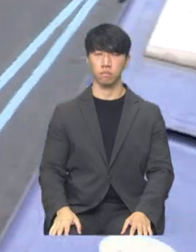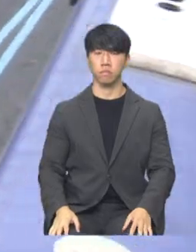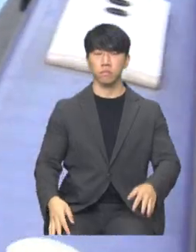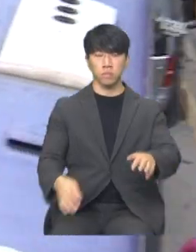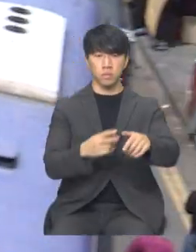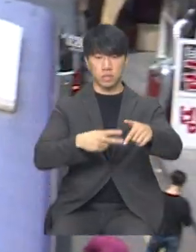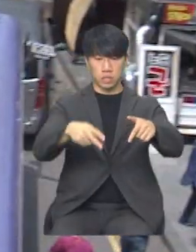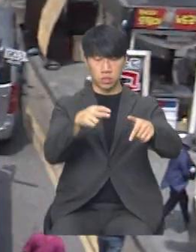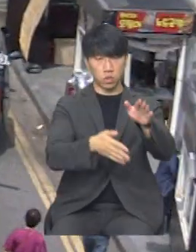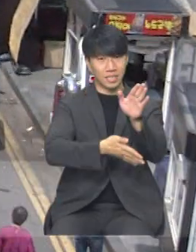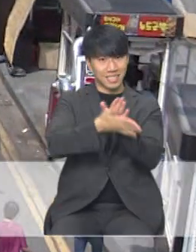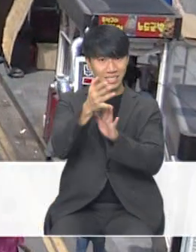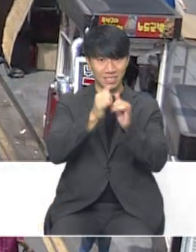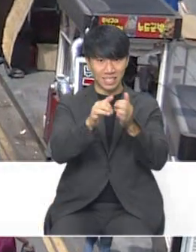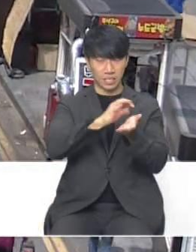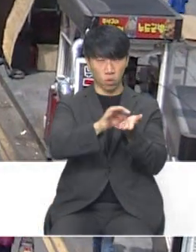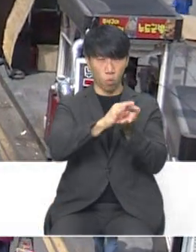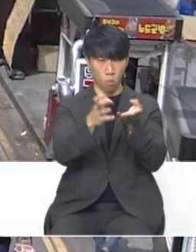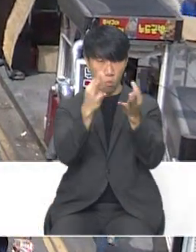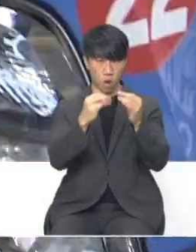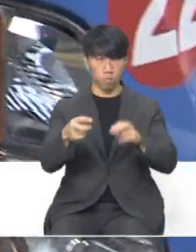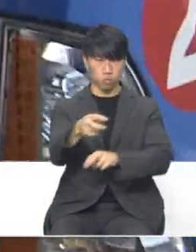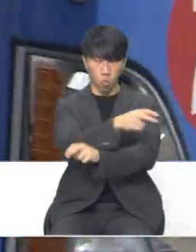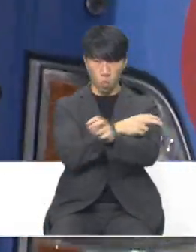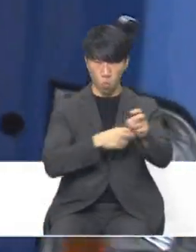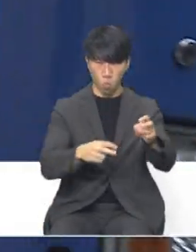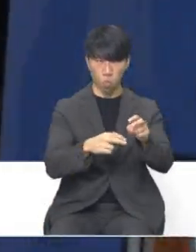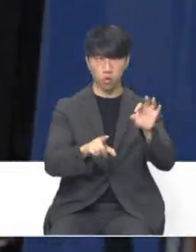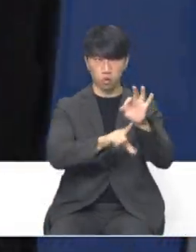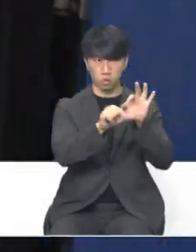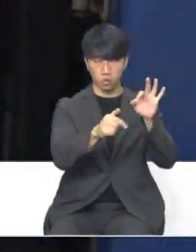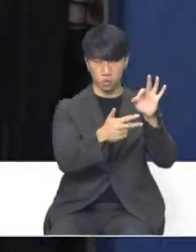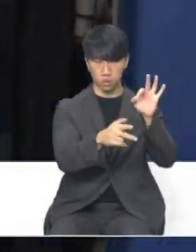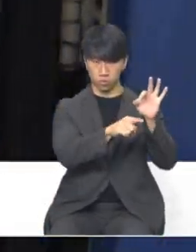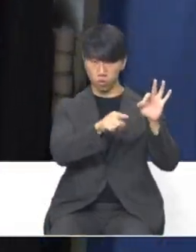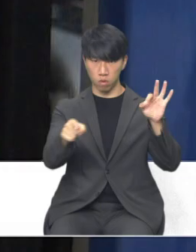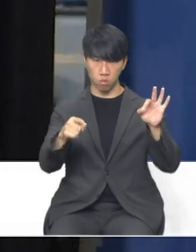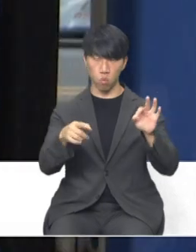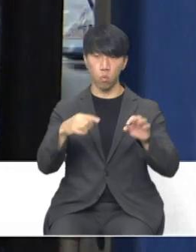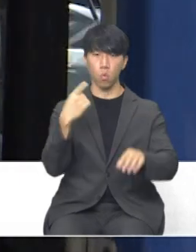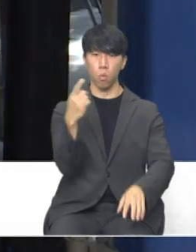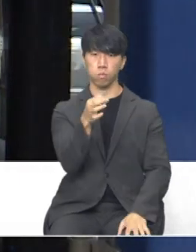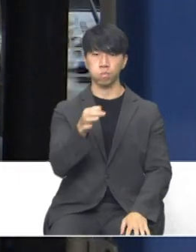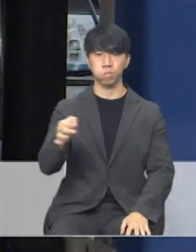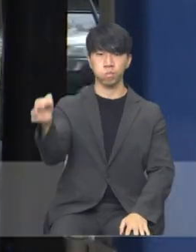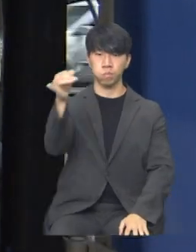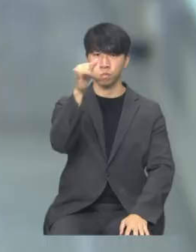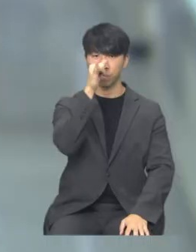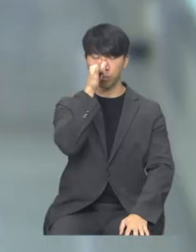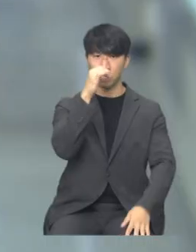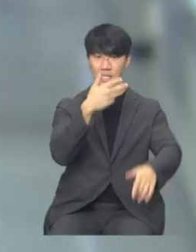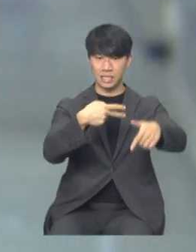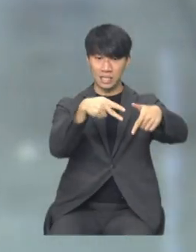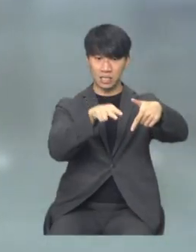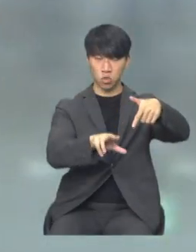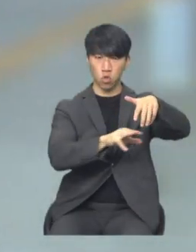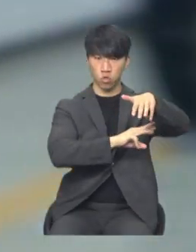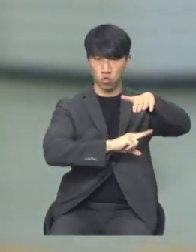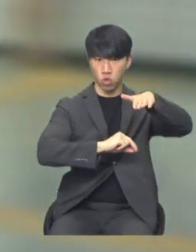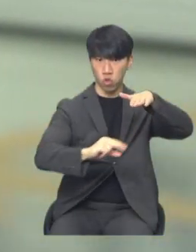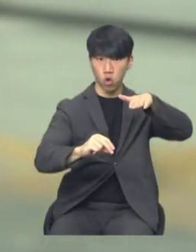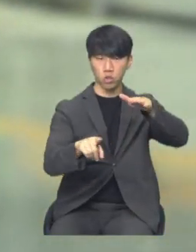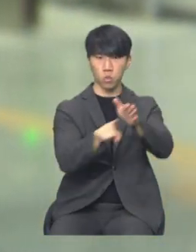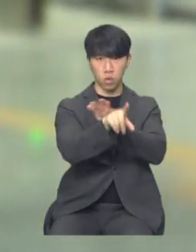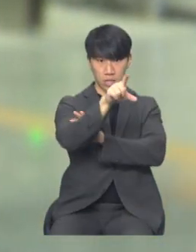인천 시민의 발이 되는 대중교통. 10월 7일부터 일제히 요금이 오릅니다. 먼저 인천 지하철은 신용카드